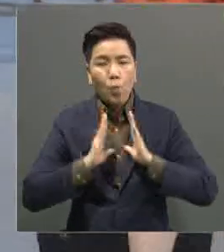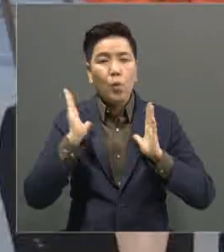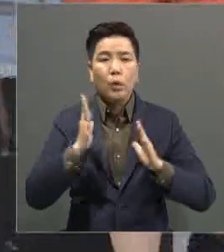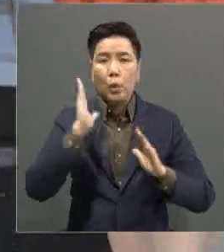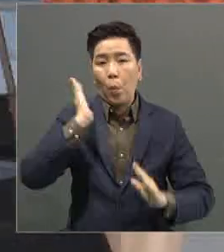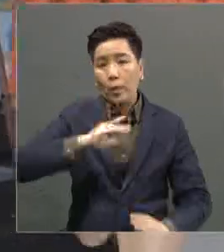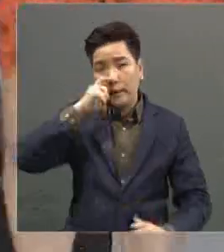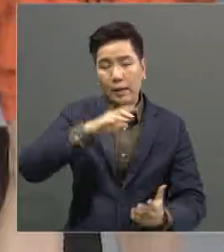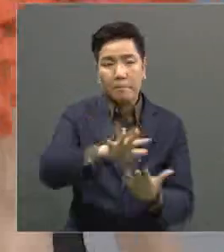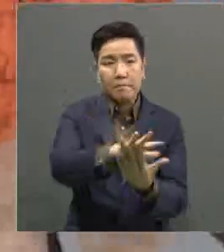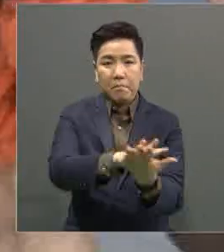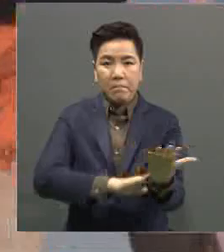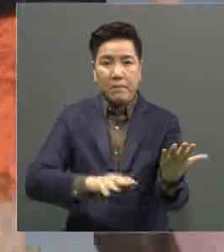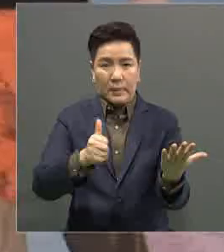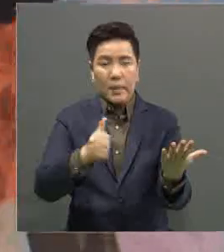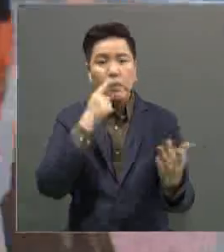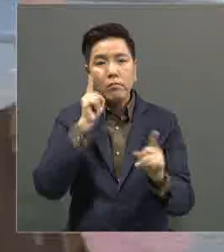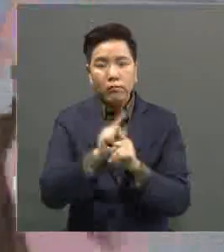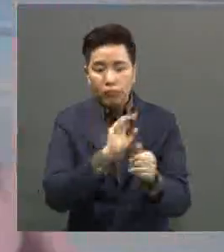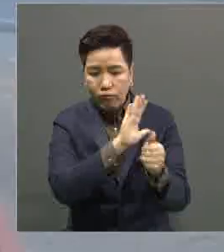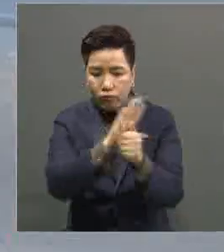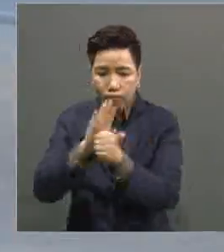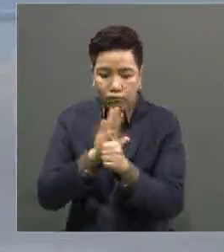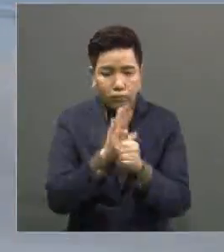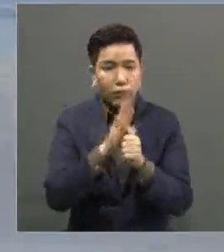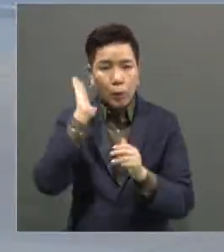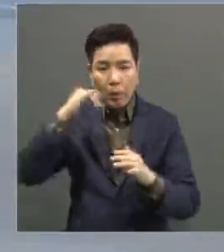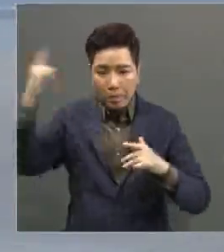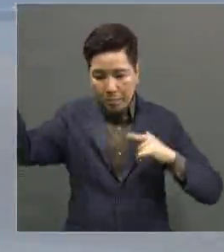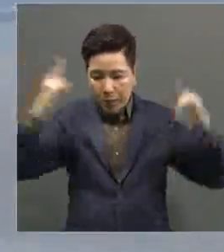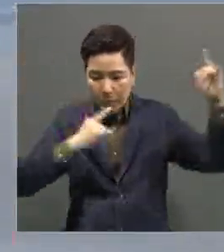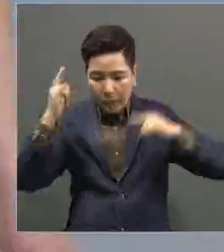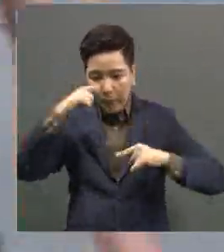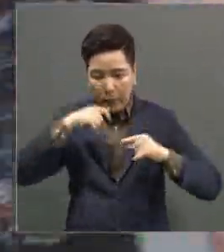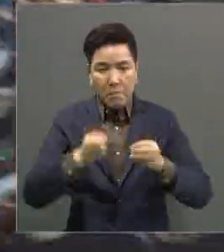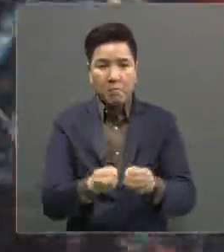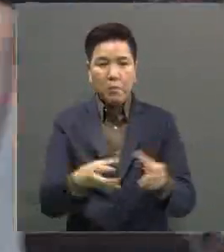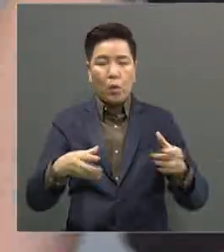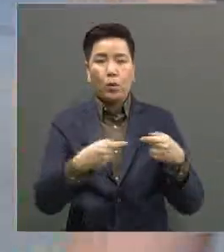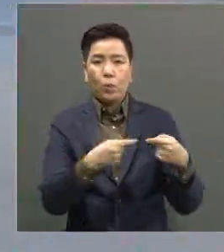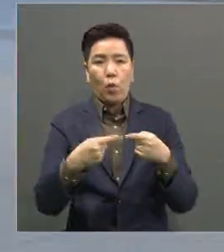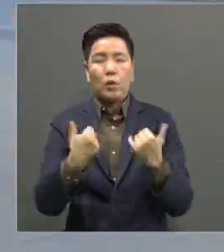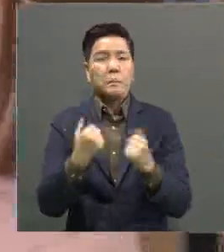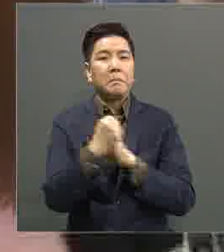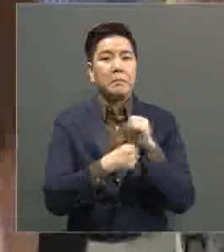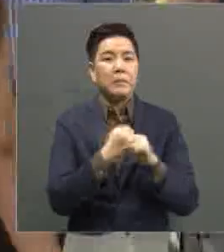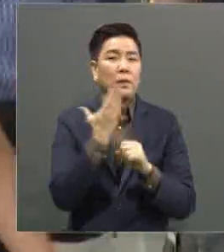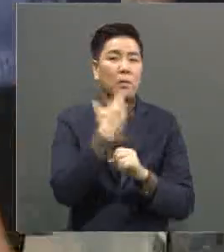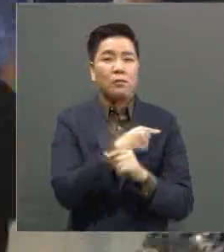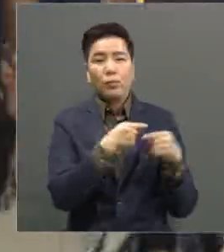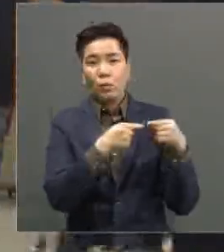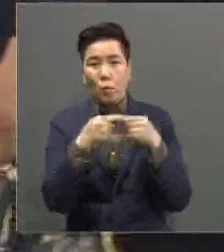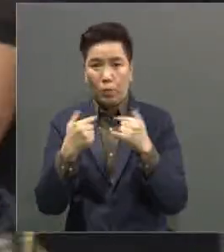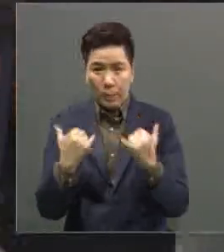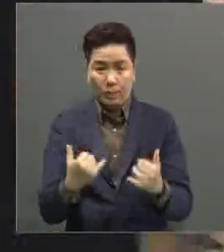มเป็นเจ้าบ้านที่ดีเสมอมาร่วมกันต้อนรับนักท่องเที่ยวที่จะหลั่งไหลเข้ามาเที่ยวไทยอย่างต่อเนื่องจากนี้ไปด้วยนะครับ